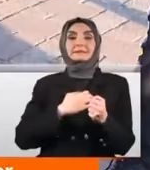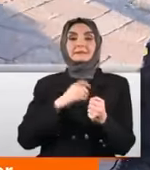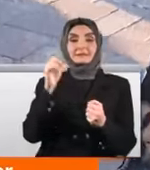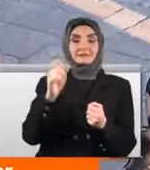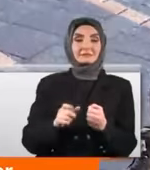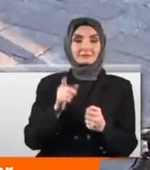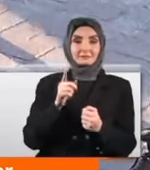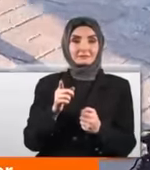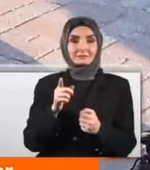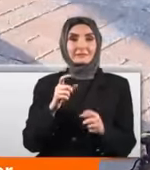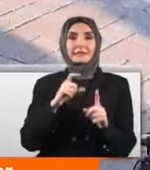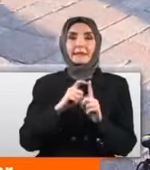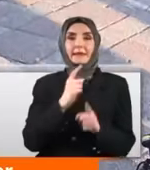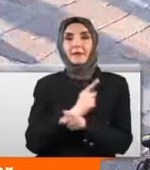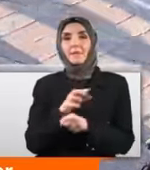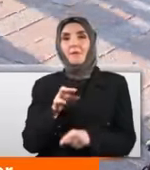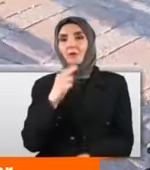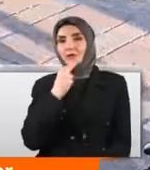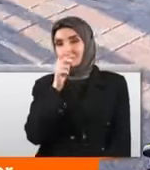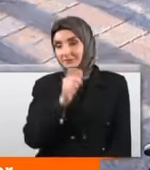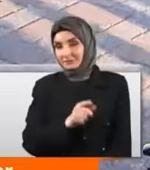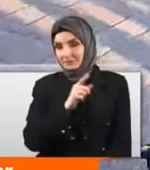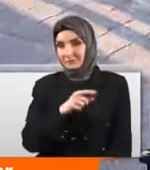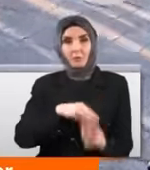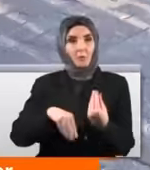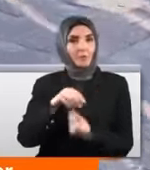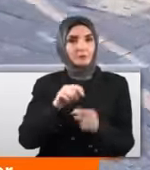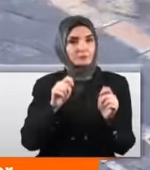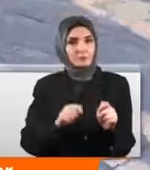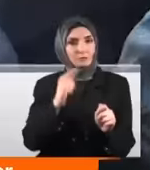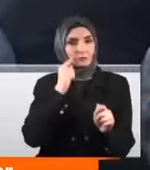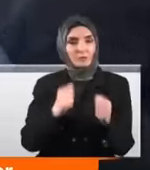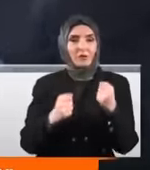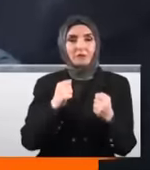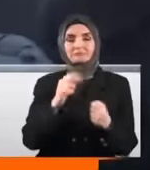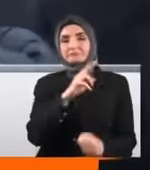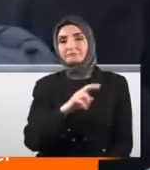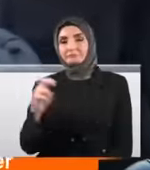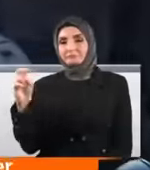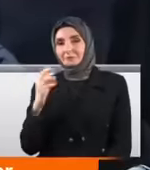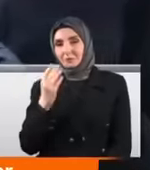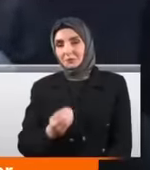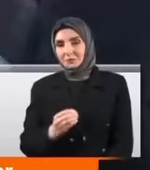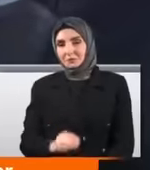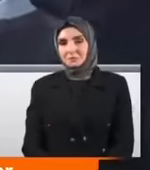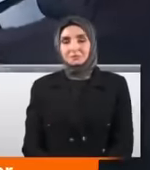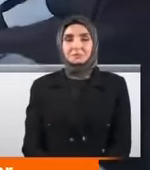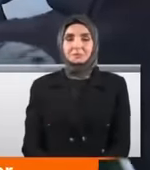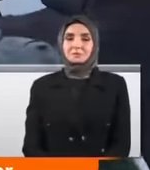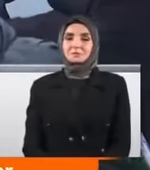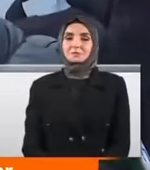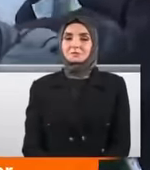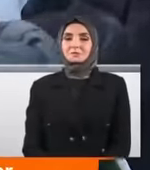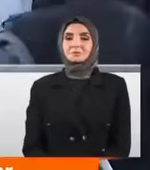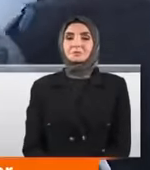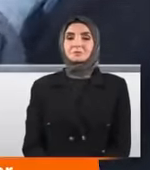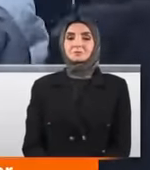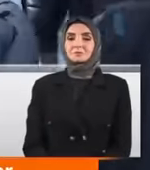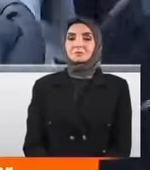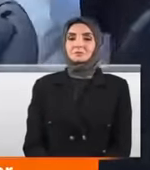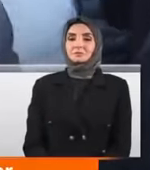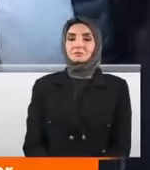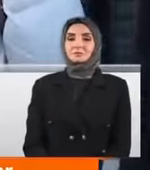sahibi Dilan Polat'tı. Operasyonla birlikte araç alınmıştı. Kamunun hizmetine sunulması. Bence hepsine aynı şeyi yapsalar daha iyi olur. Bu da